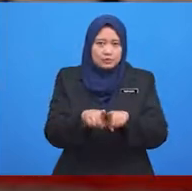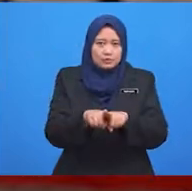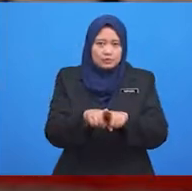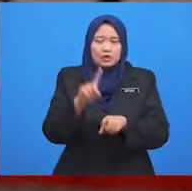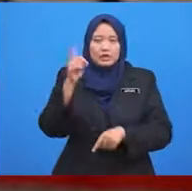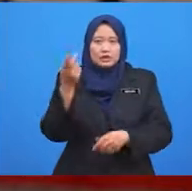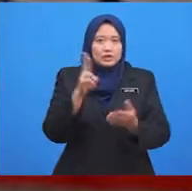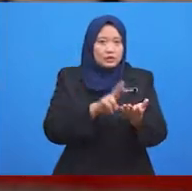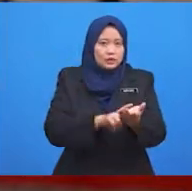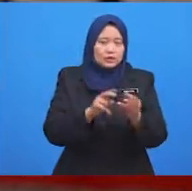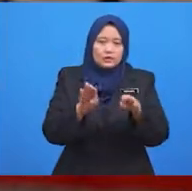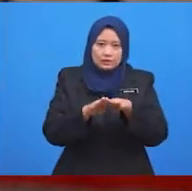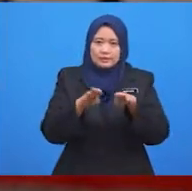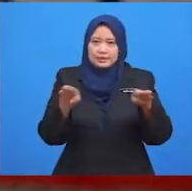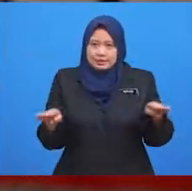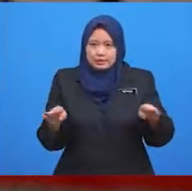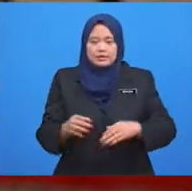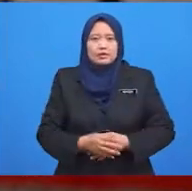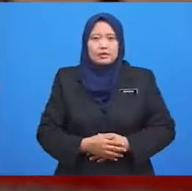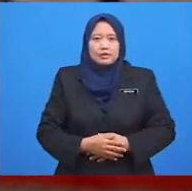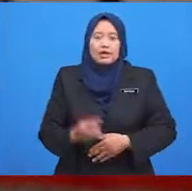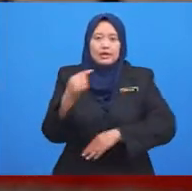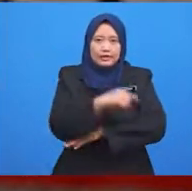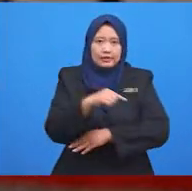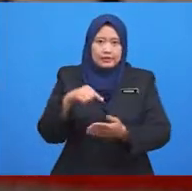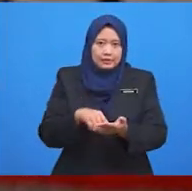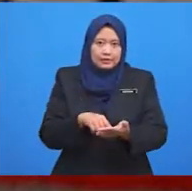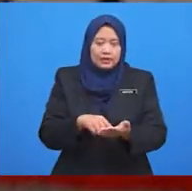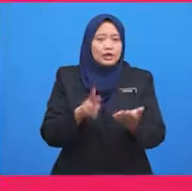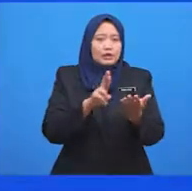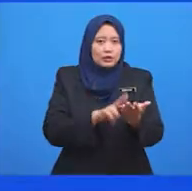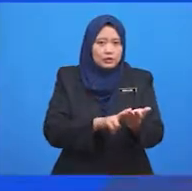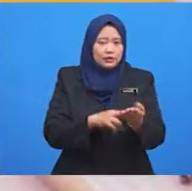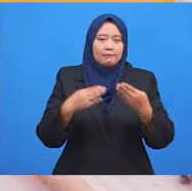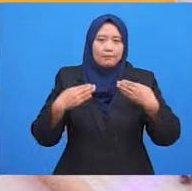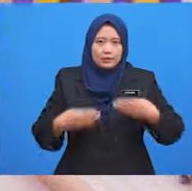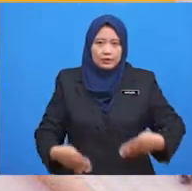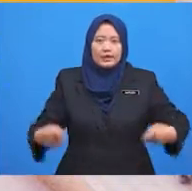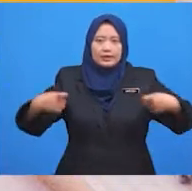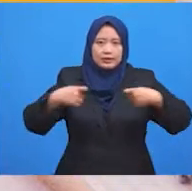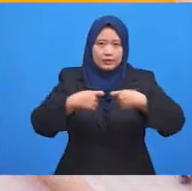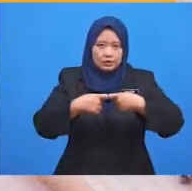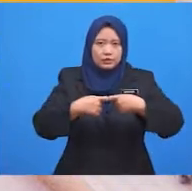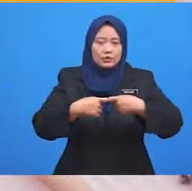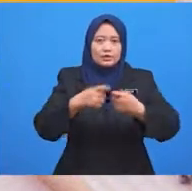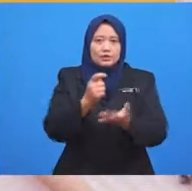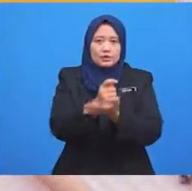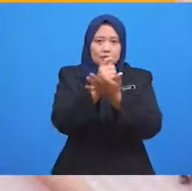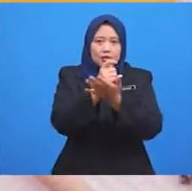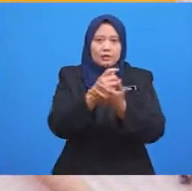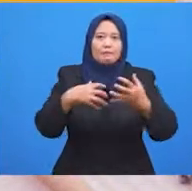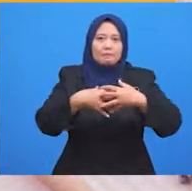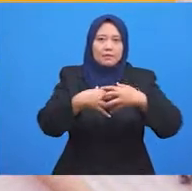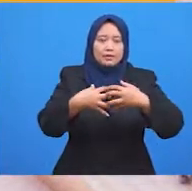berbeza. Untuk kelas hari ini, kita akan mempelajari rawatan badan elektroterapi menggunakan mesin mikrokaren.